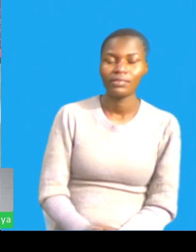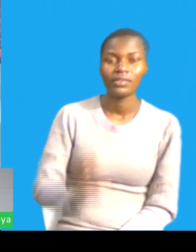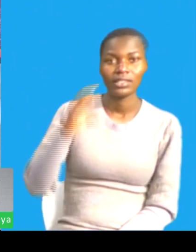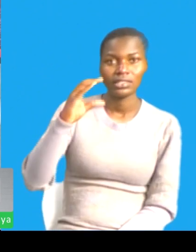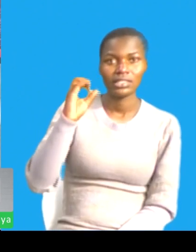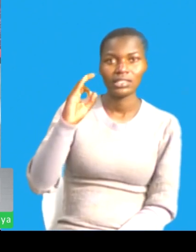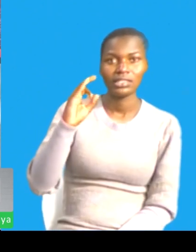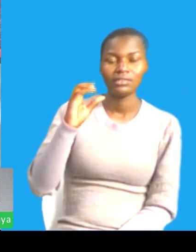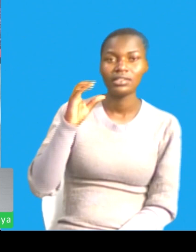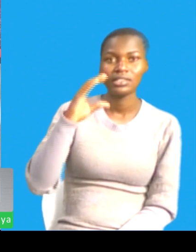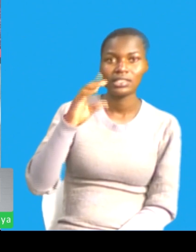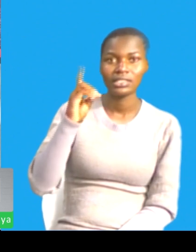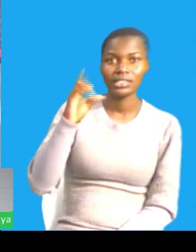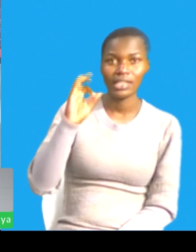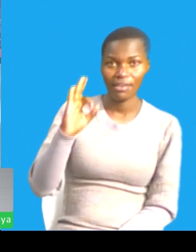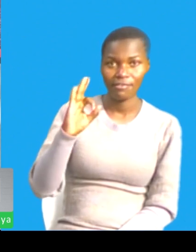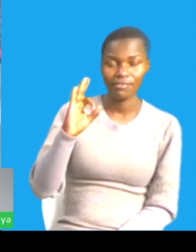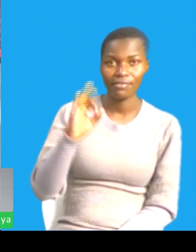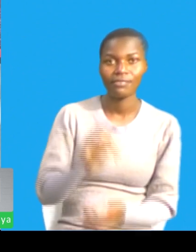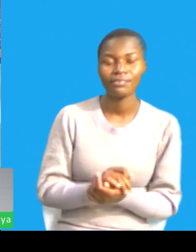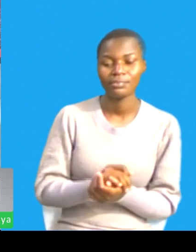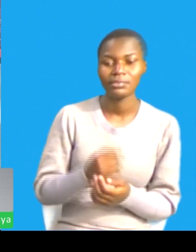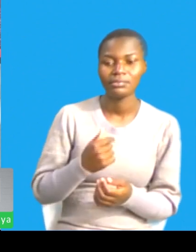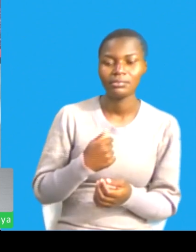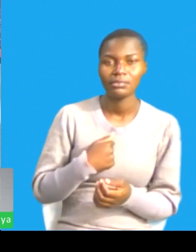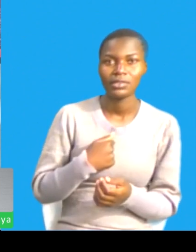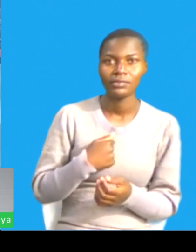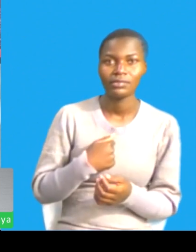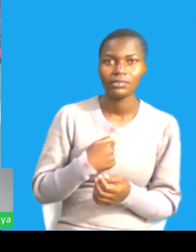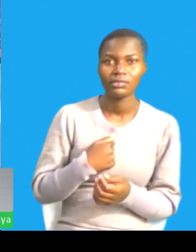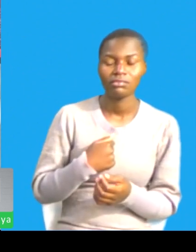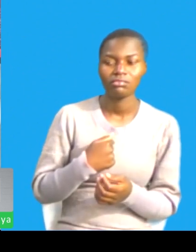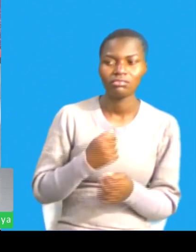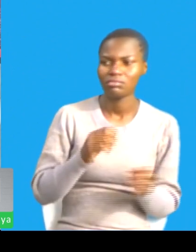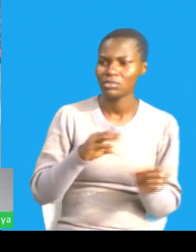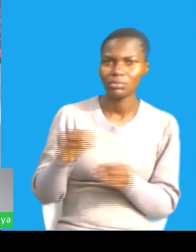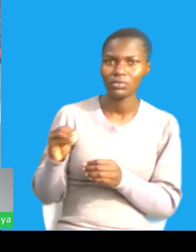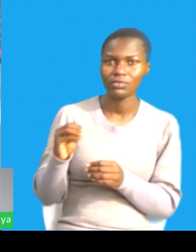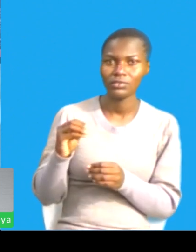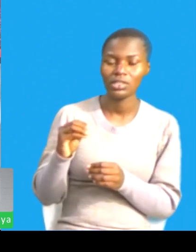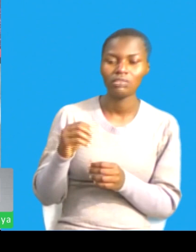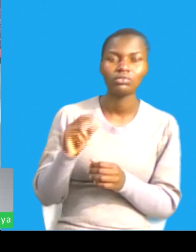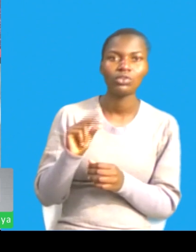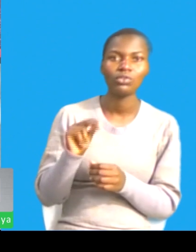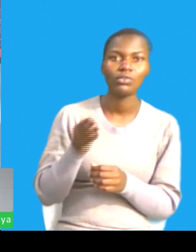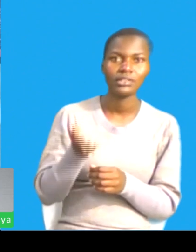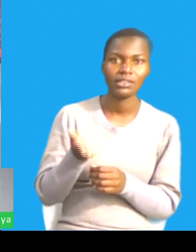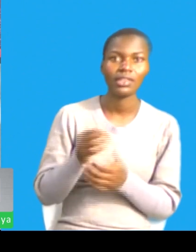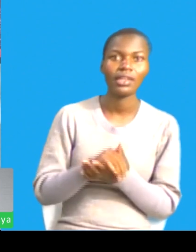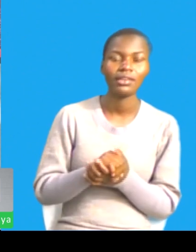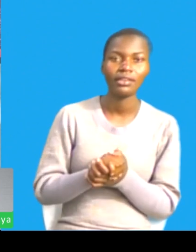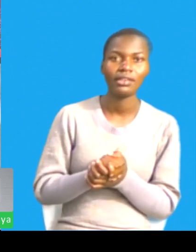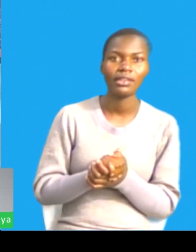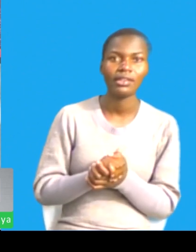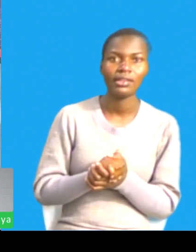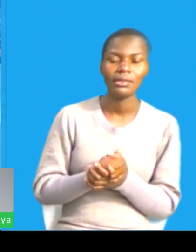CDF sisi kama nikiongea kama mmoja wa But was it removed ama bado iko? CDF bado iko. Okay. Ni ile